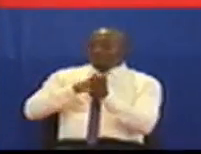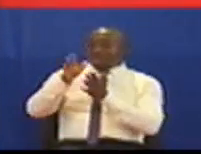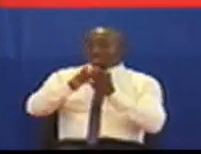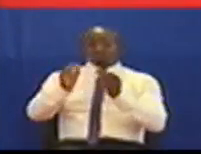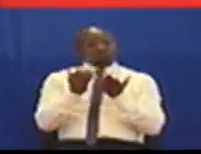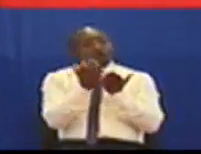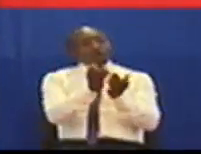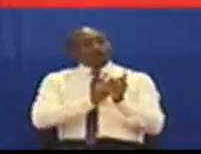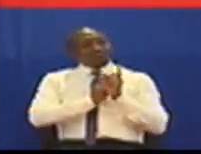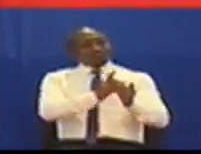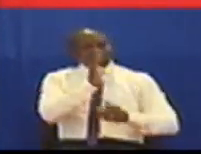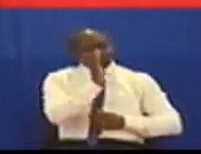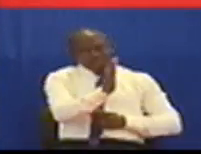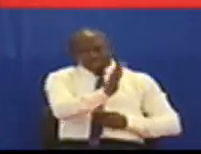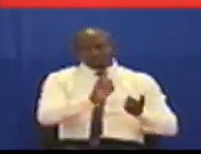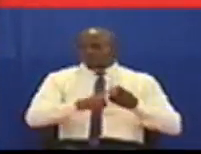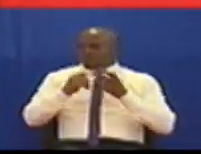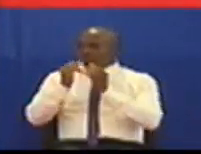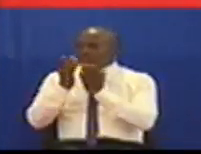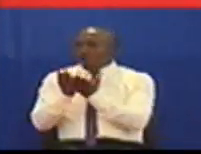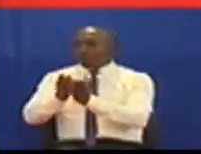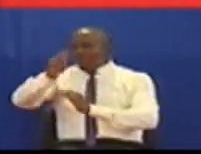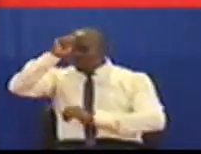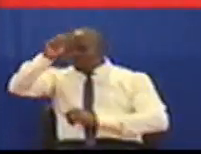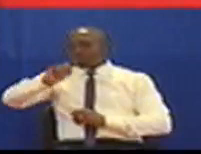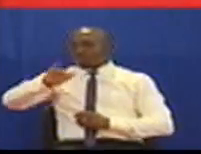tuliwaomba wayafate. Kwa hiyo tunamuomba mheshimiwa Jafo